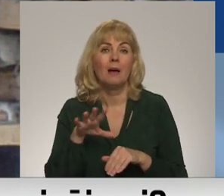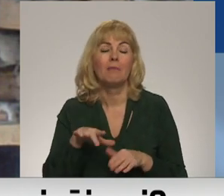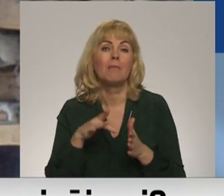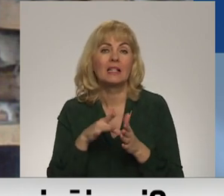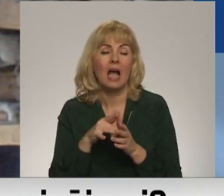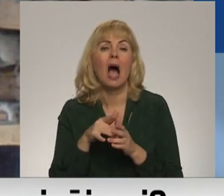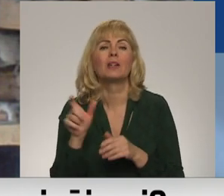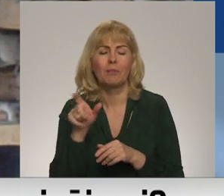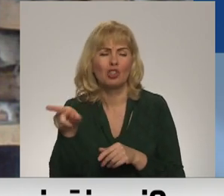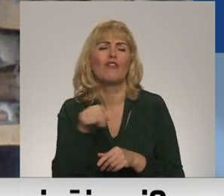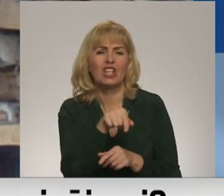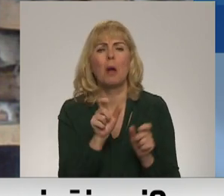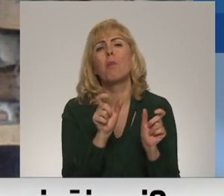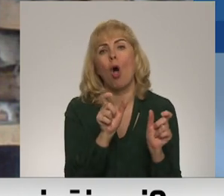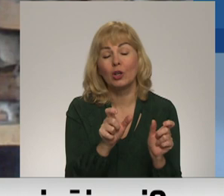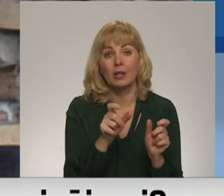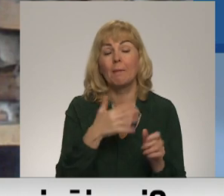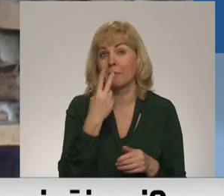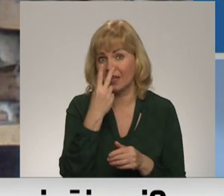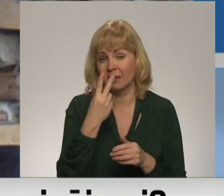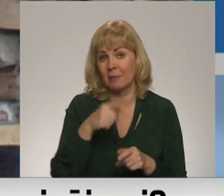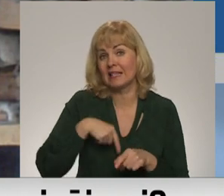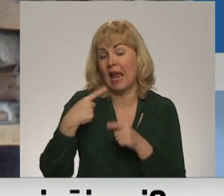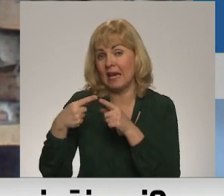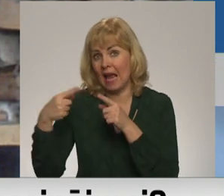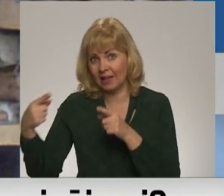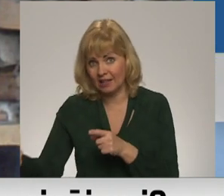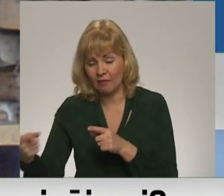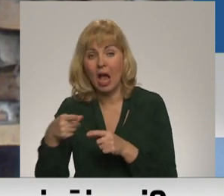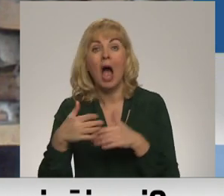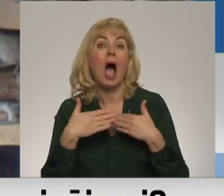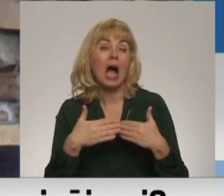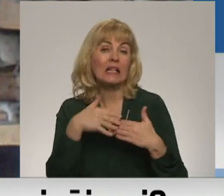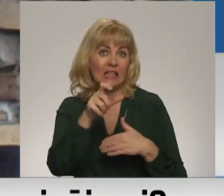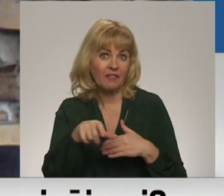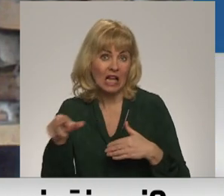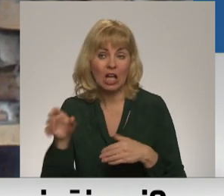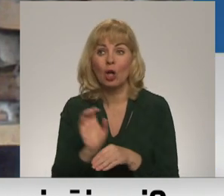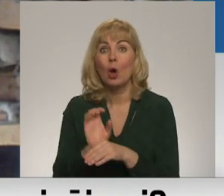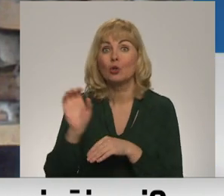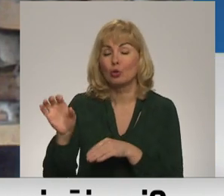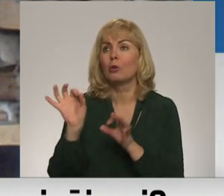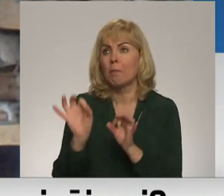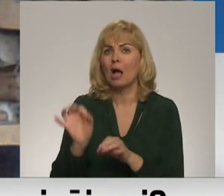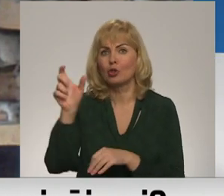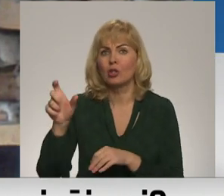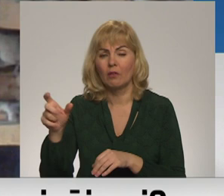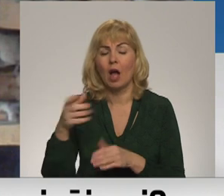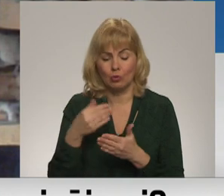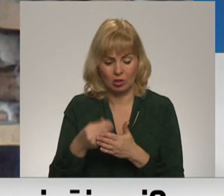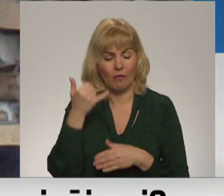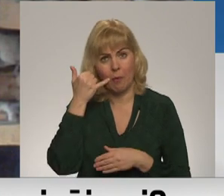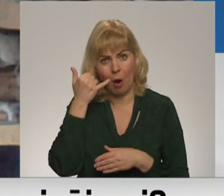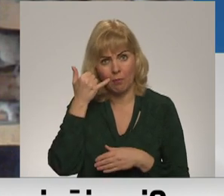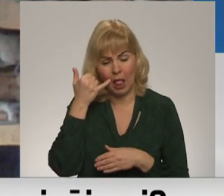brīža bloķēs. Ja? Tāpēc, ja mēs skatāmies ilgtermiņā, tad tāda aktivitāte, kur to sūta pa īstam cilvēks no sava telefona, no